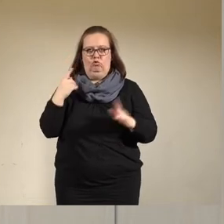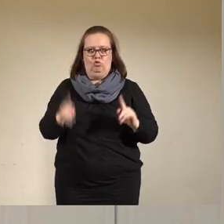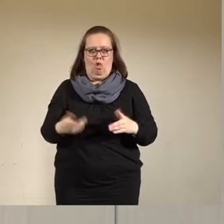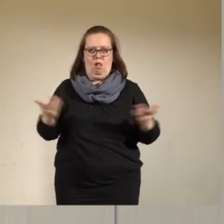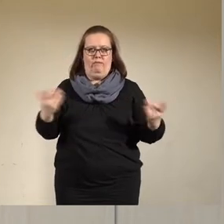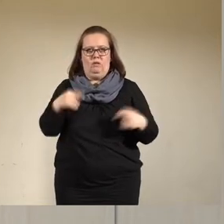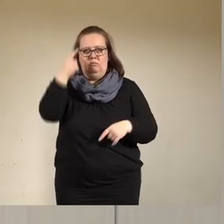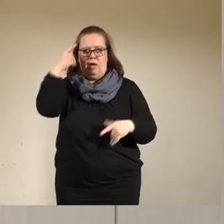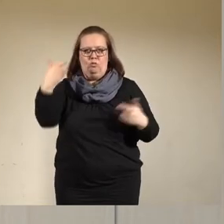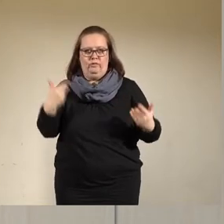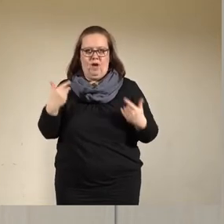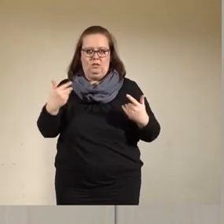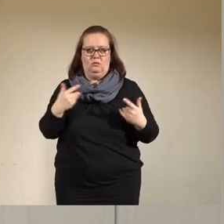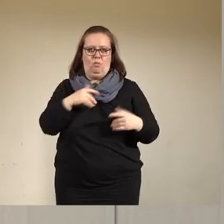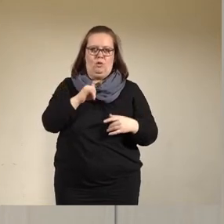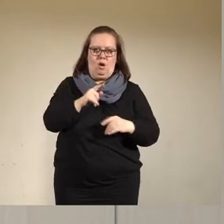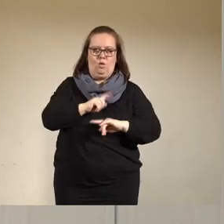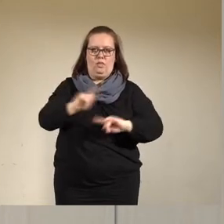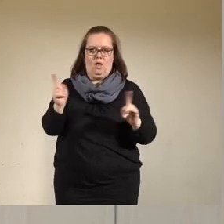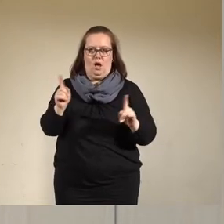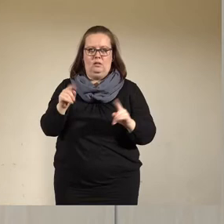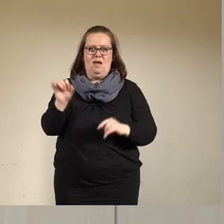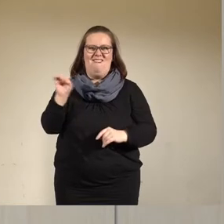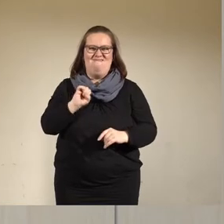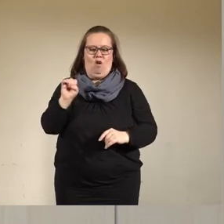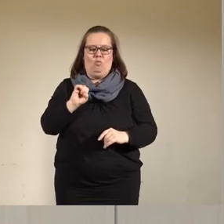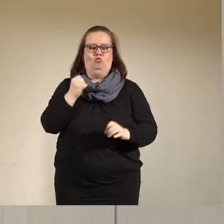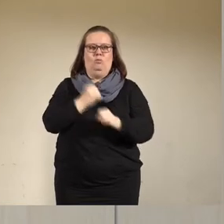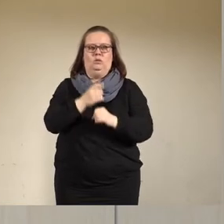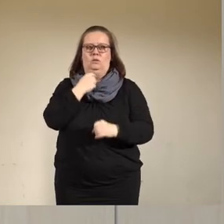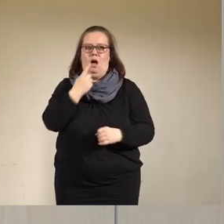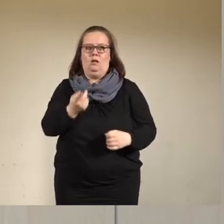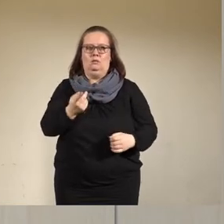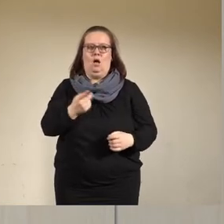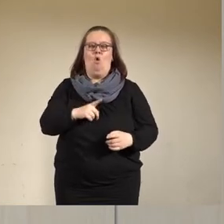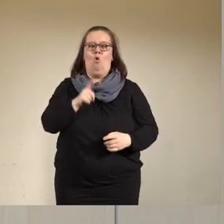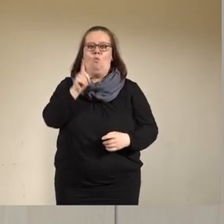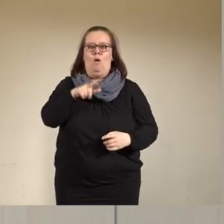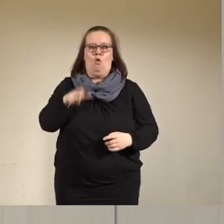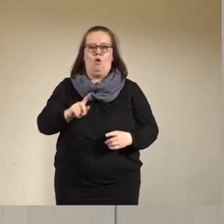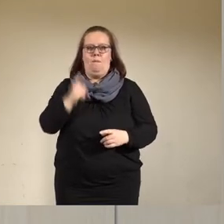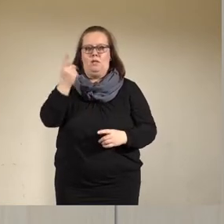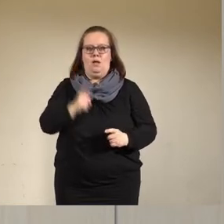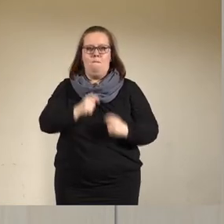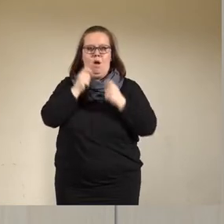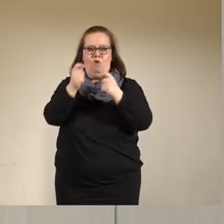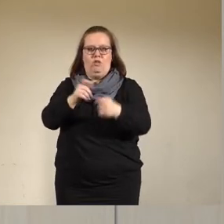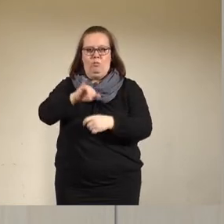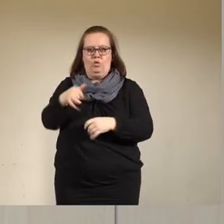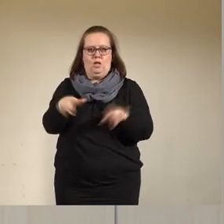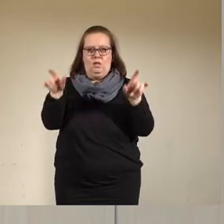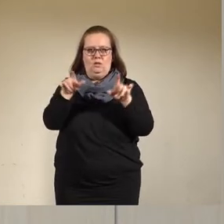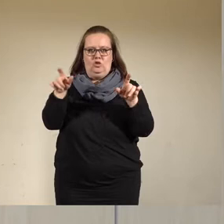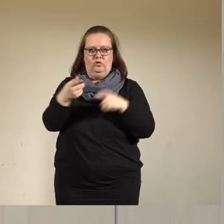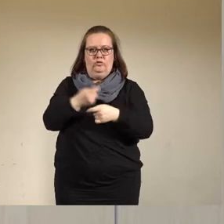Vorschlag abzugeben, weil es wird immer wieder gesagt, Der Oberbürgermeister soll beauftragt werden, mit der Projektgesellschaft